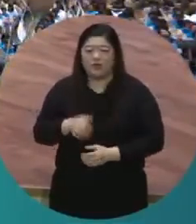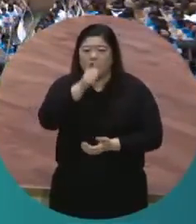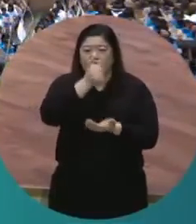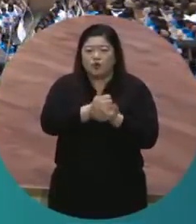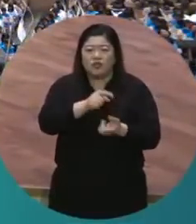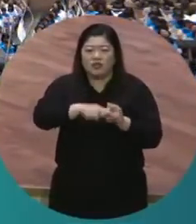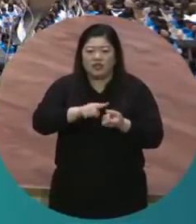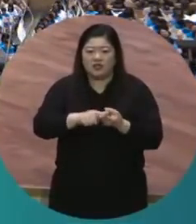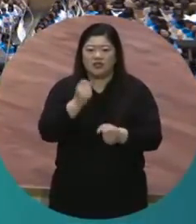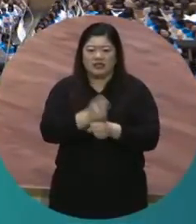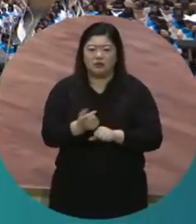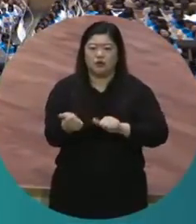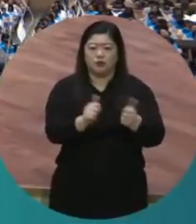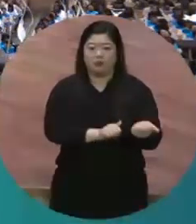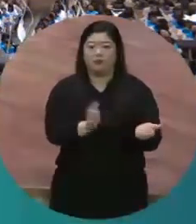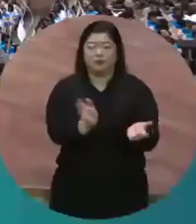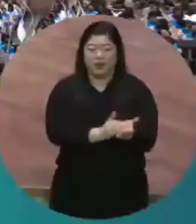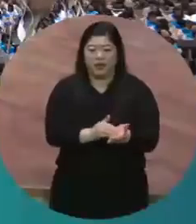죽은 자요. 그리스도